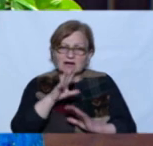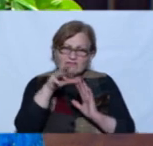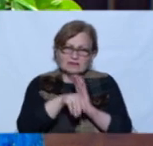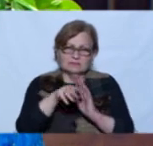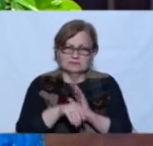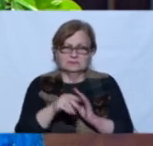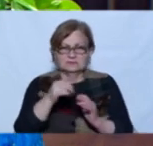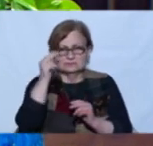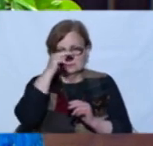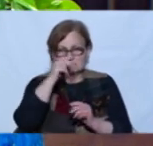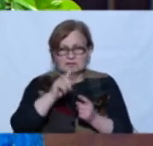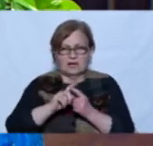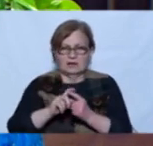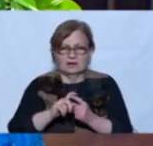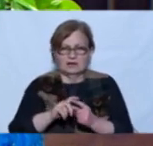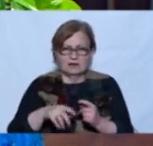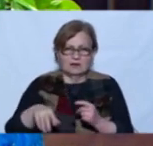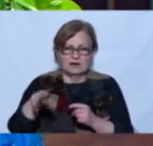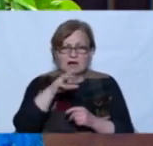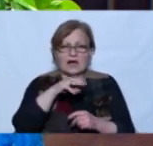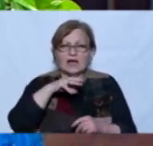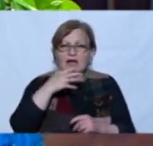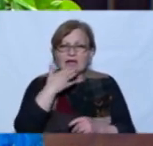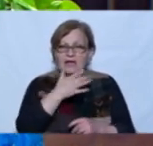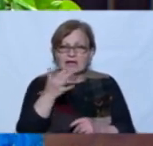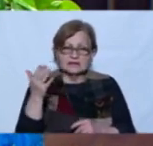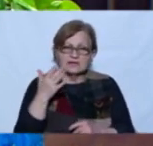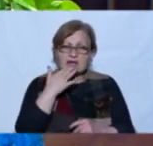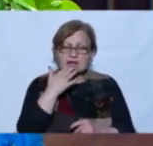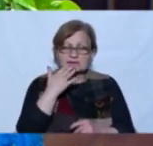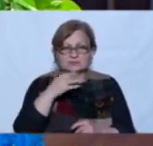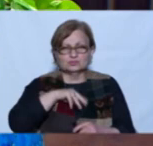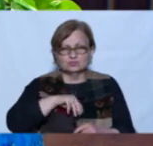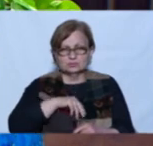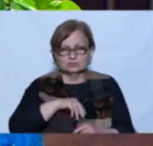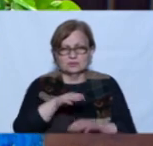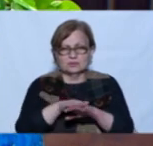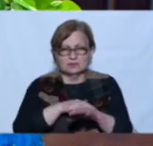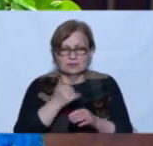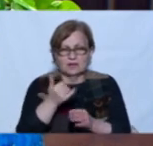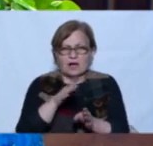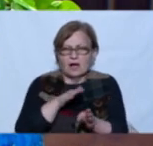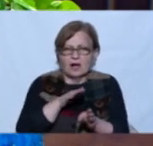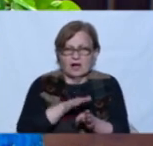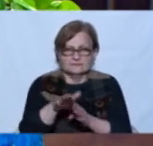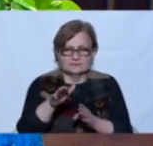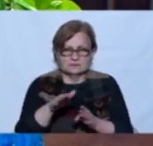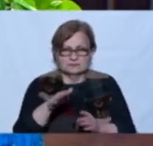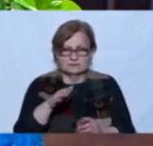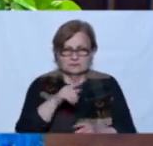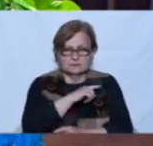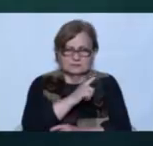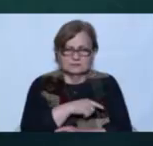რომლის შესწავლა ბავშვს აკავშირებს მთელიერი სულთან და გულთან, მის ხანგრძლივ ისტორიულ ცხოვრებასთან და ავსებს მას სულიერი ღონით